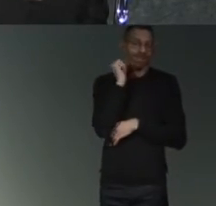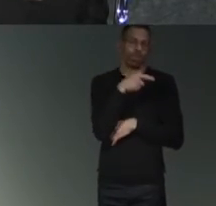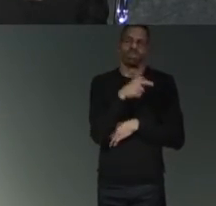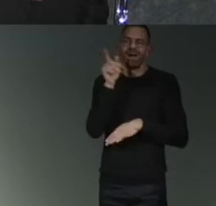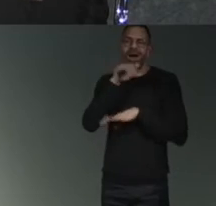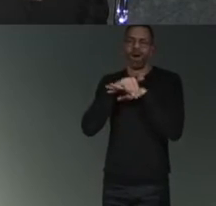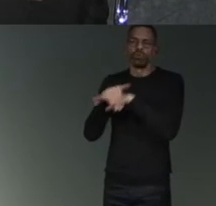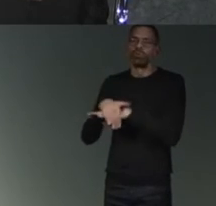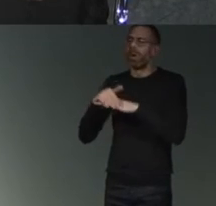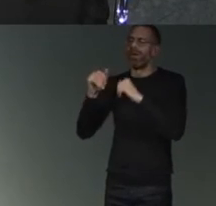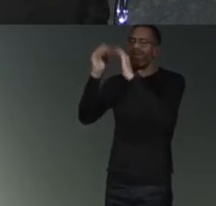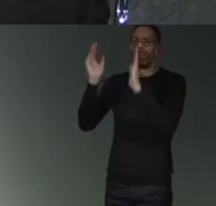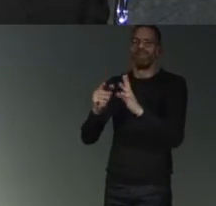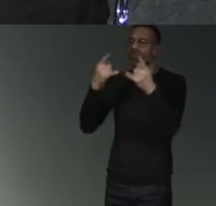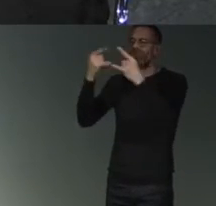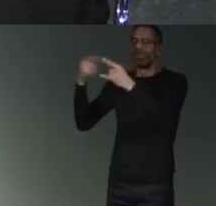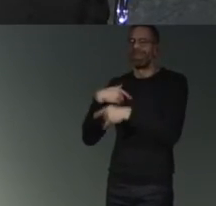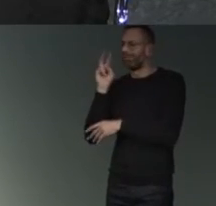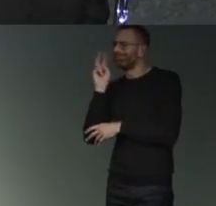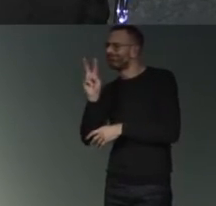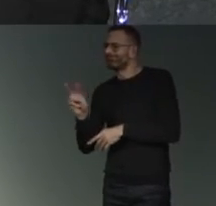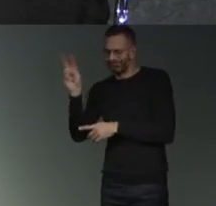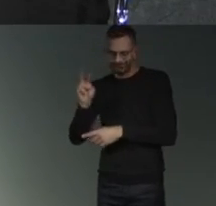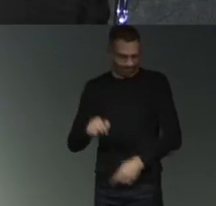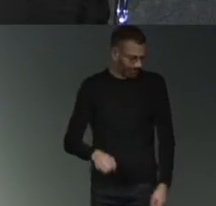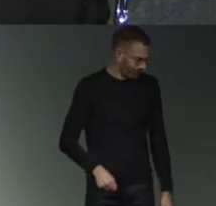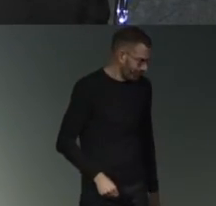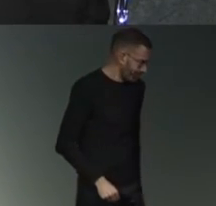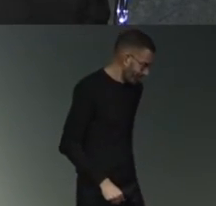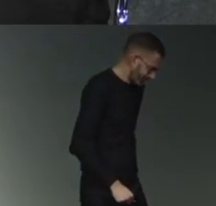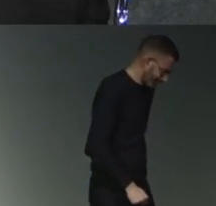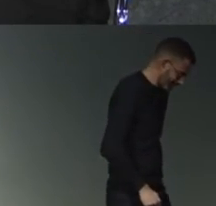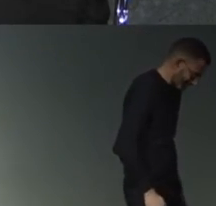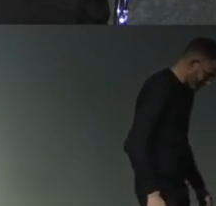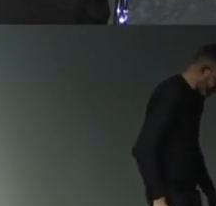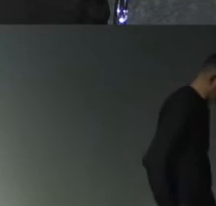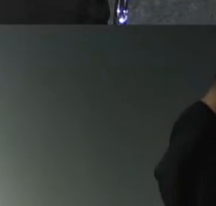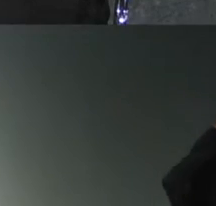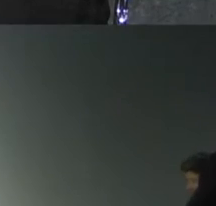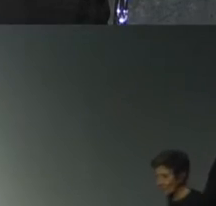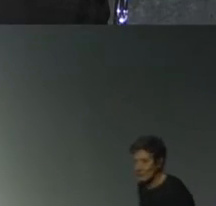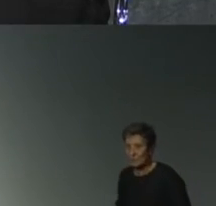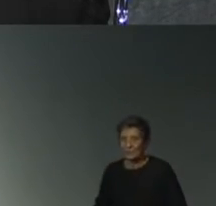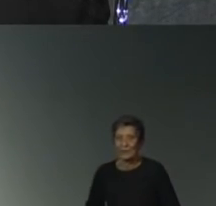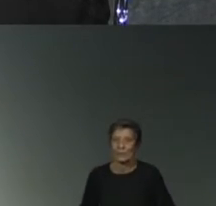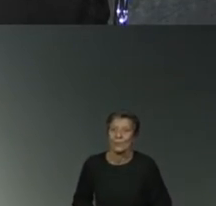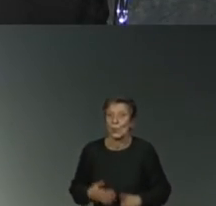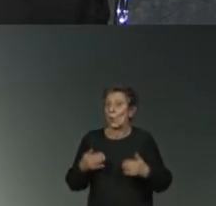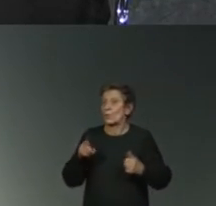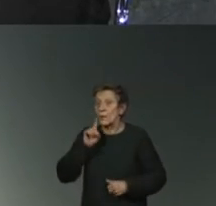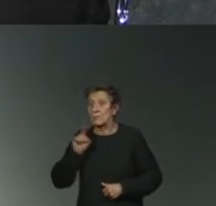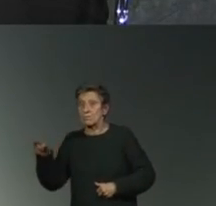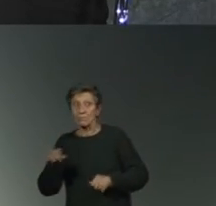soir vivre sa famille par les fenêtres de sa maison. Et donc, elle regarde son tableau. Elle regarde son